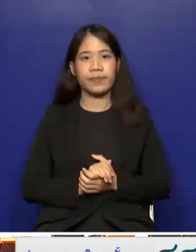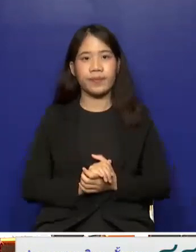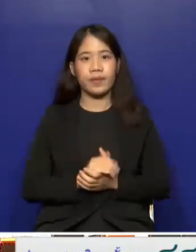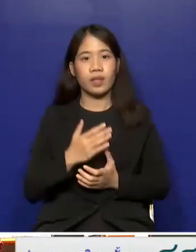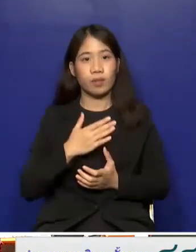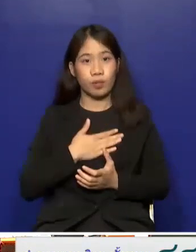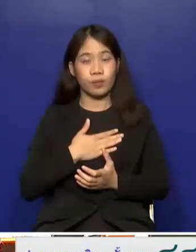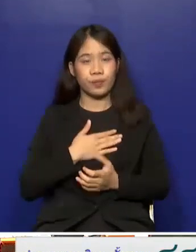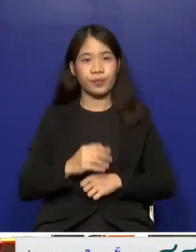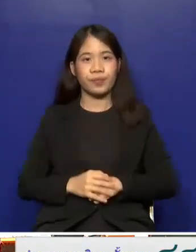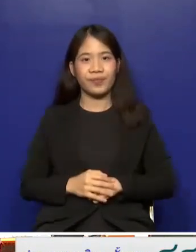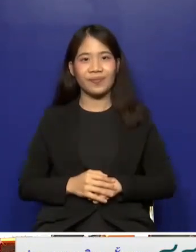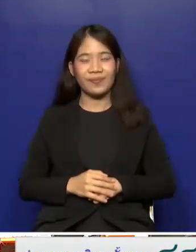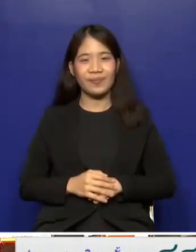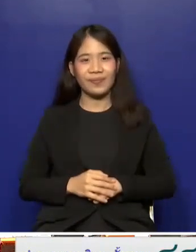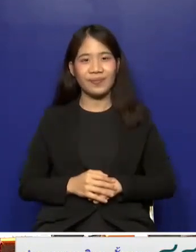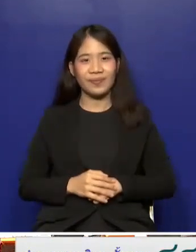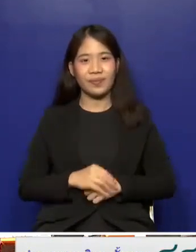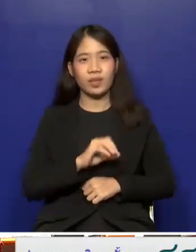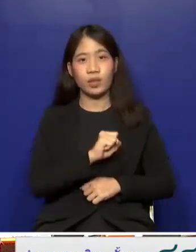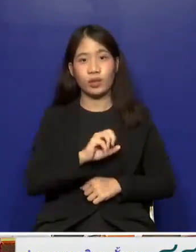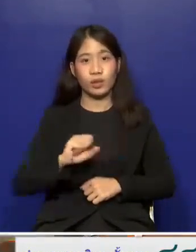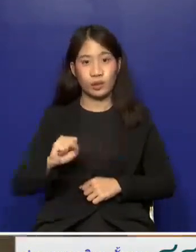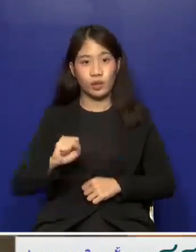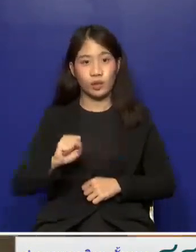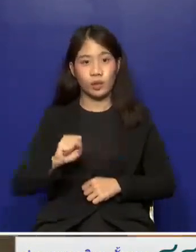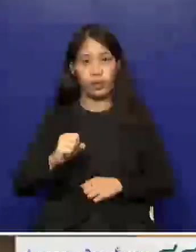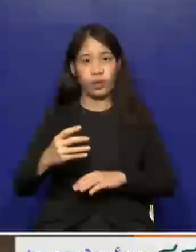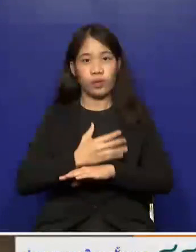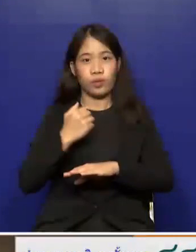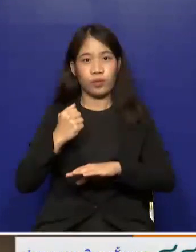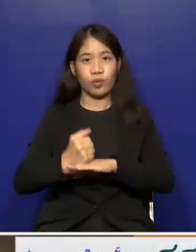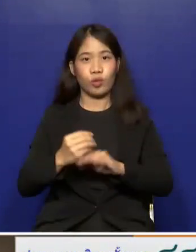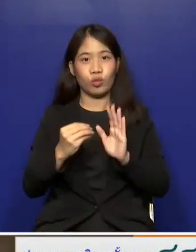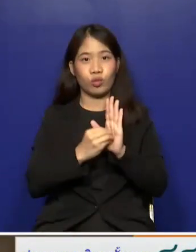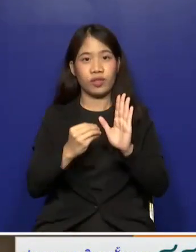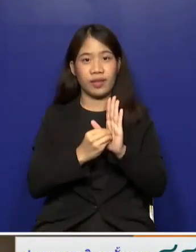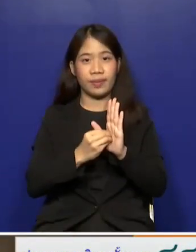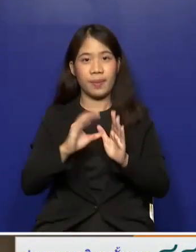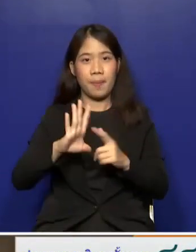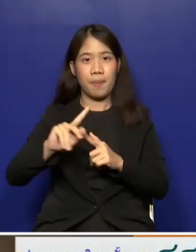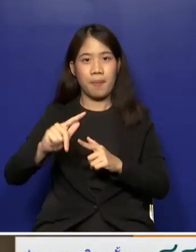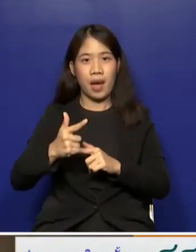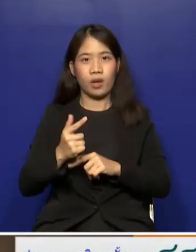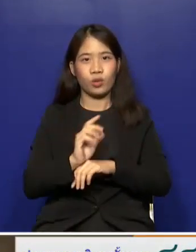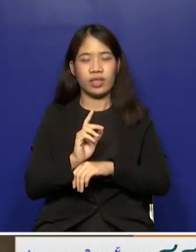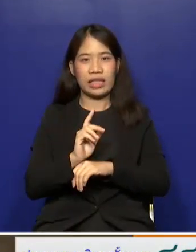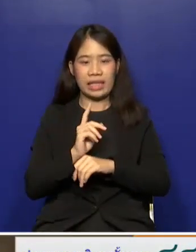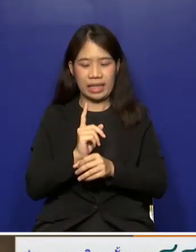นักทราบุญชัอนสวัด้ You specialist